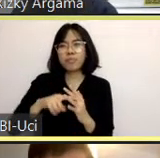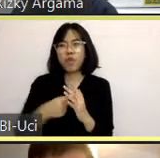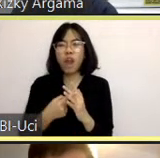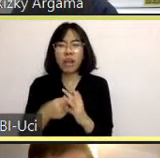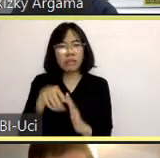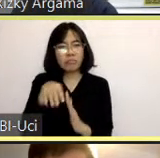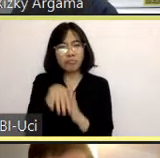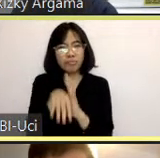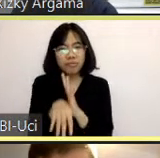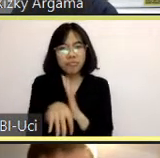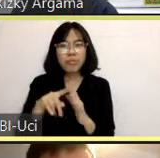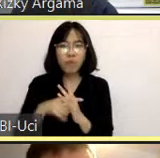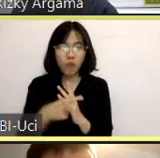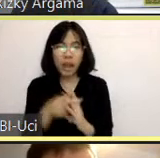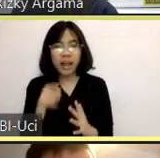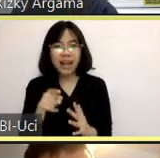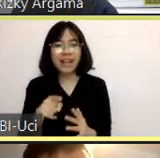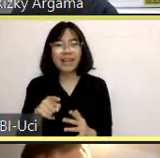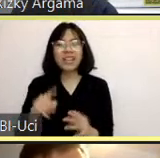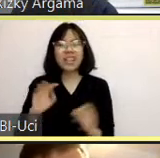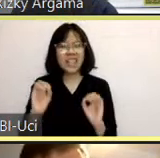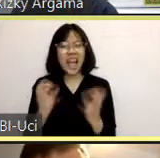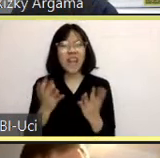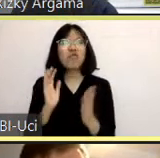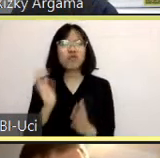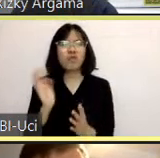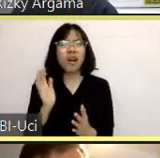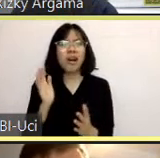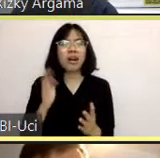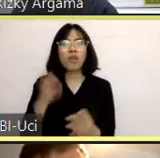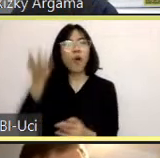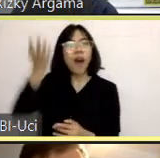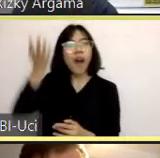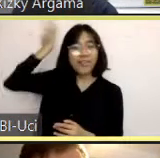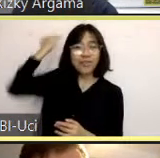di era Orde Lama, ya, ada